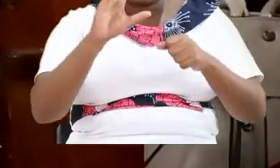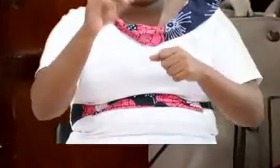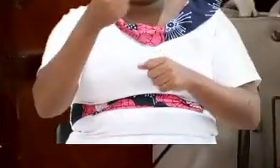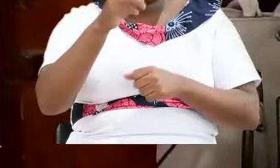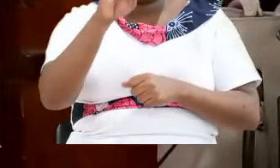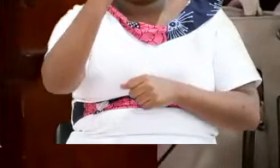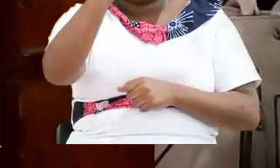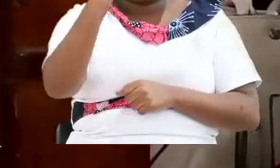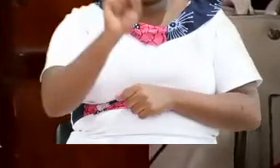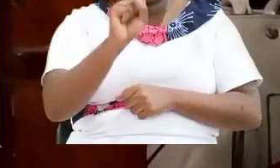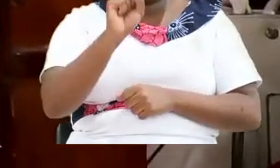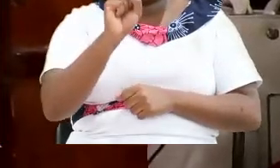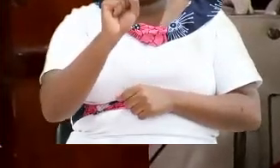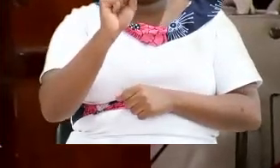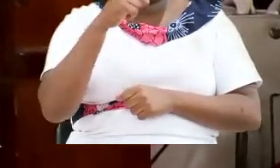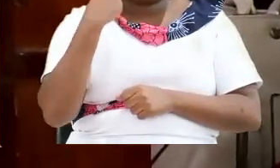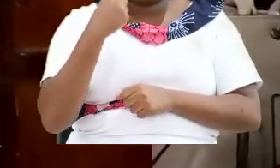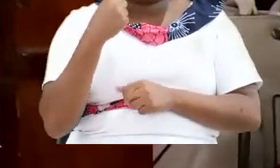Minor.